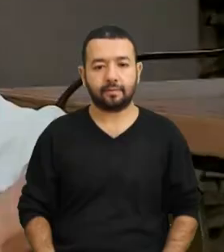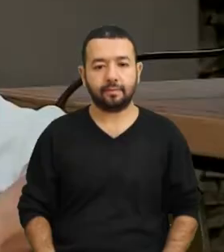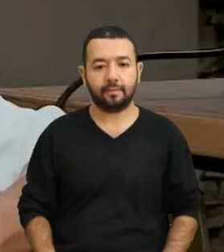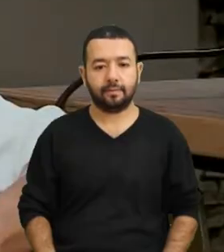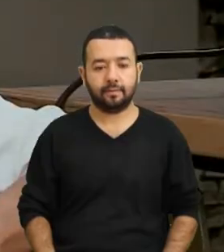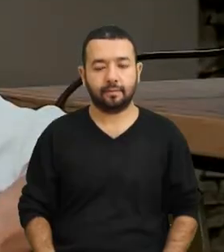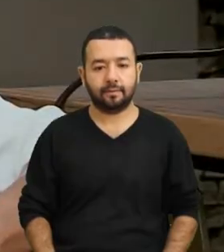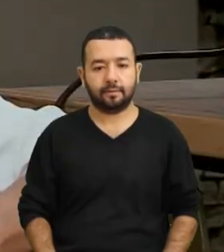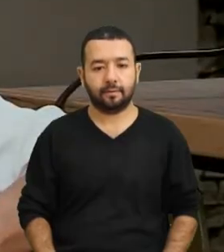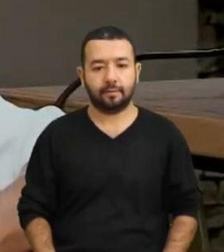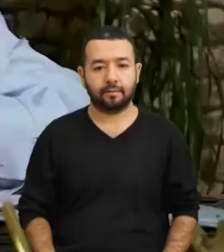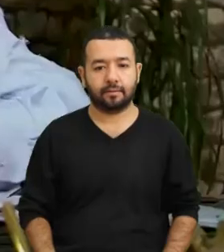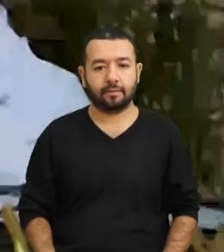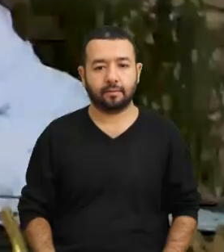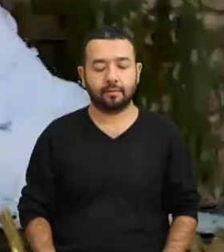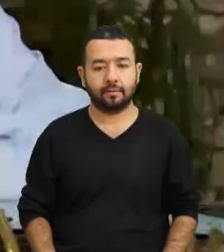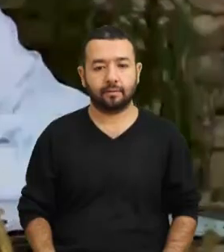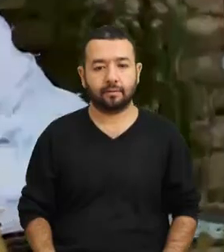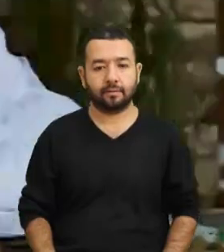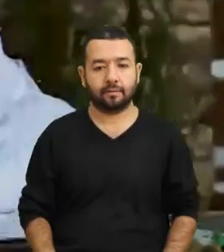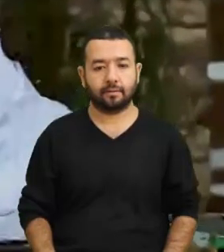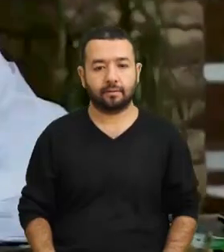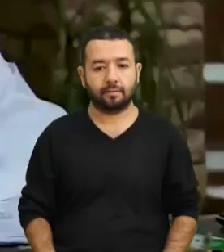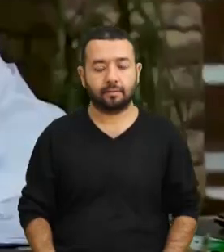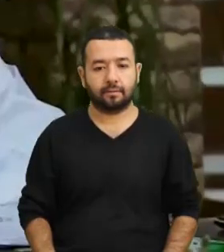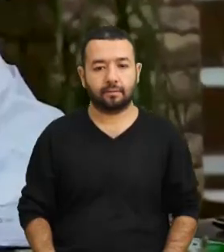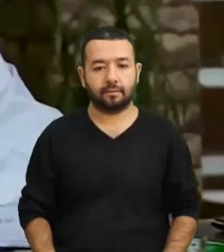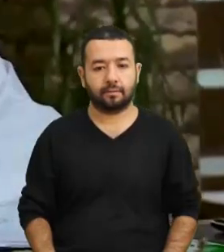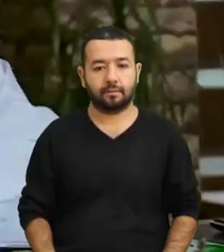Cavidan'ı kolundan çekiştirerek dışarı çıkardı.